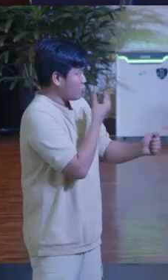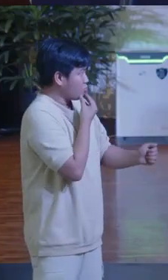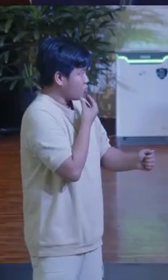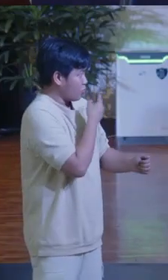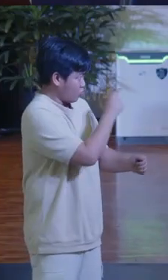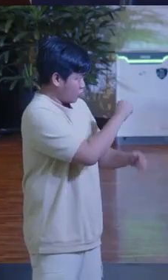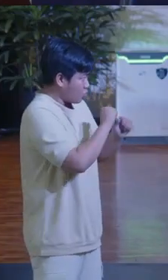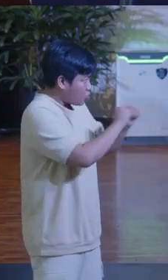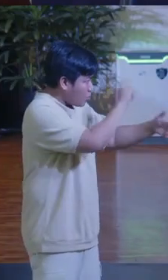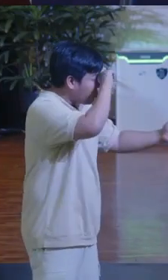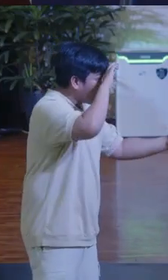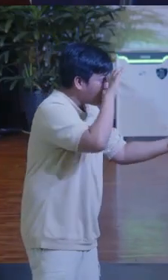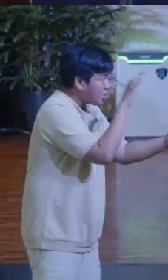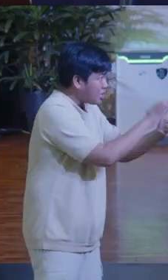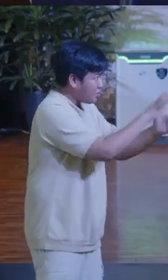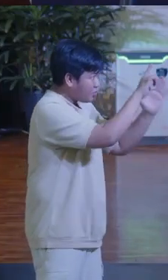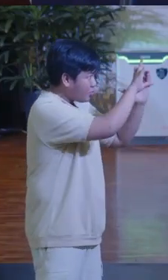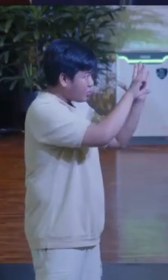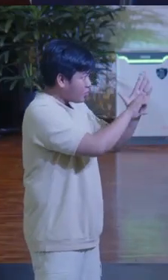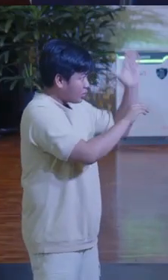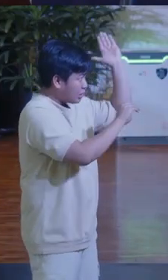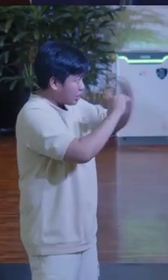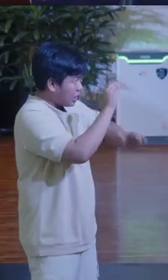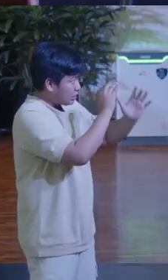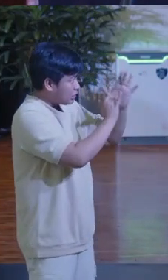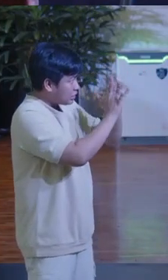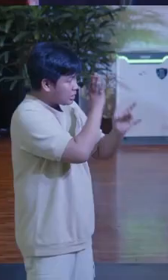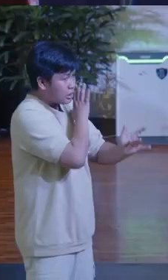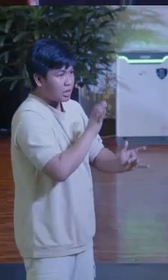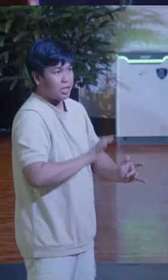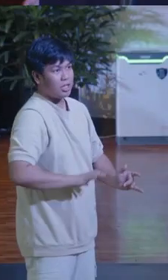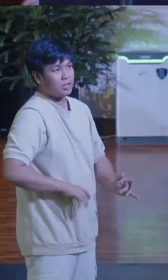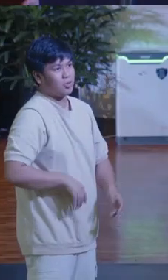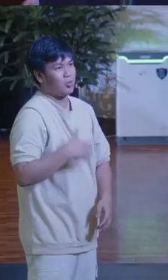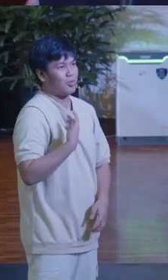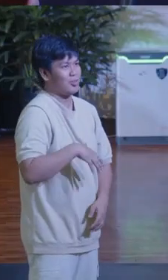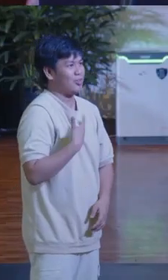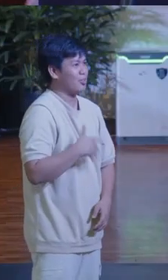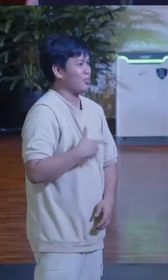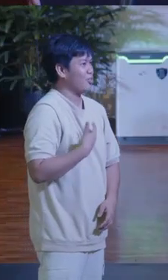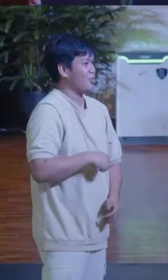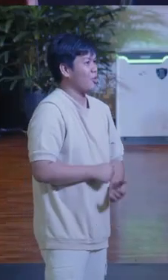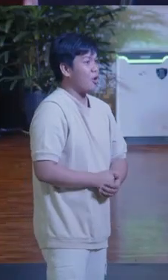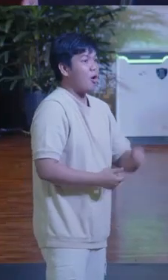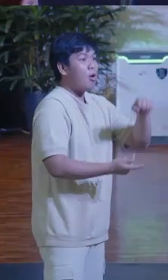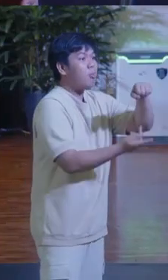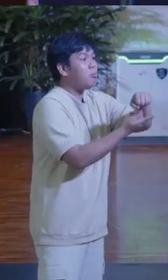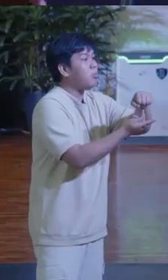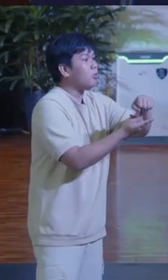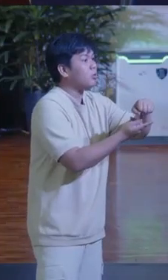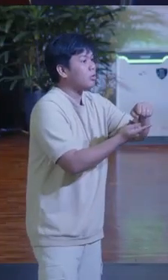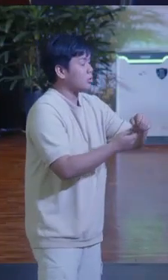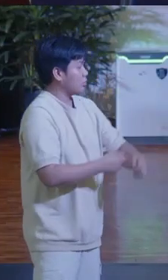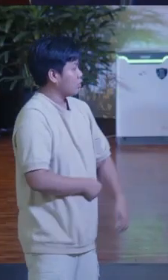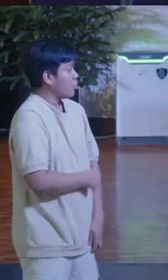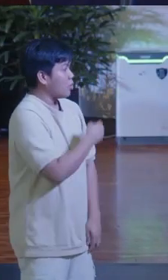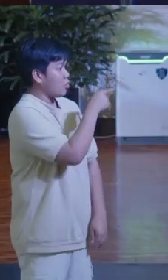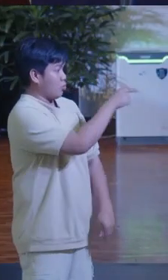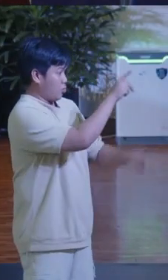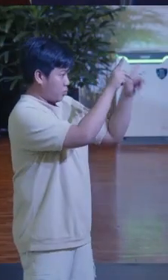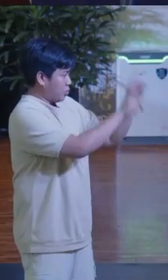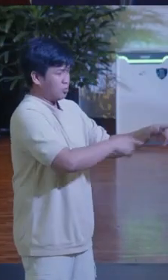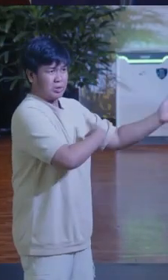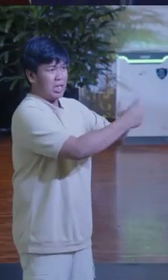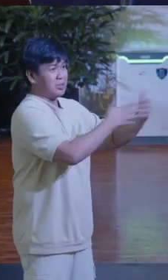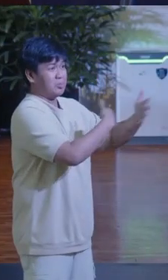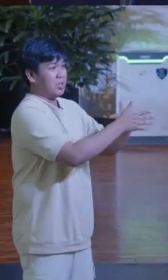tapang ni Pablo. Si Pablo wala siyang kapakialam kung sino ka. Kung sino ka man,